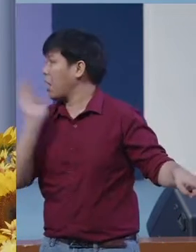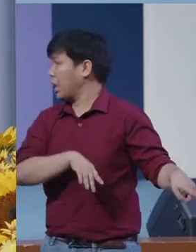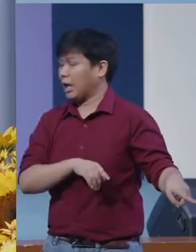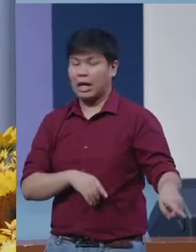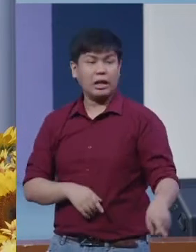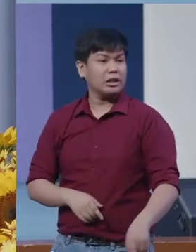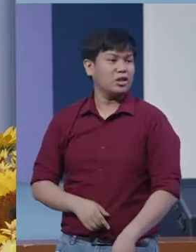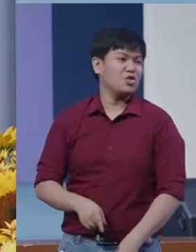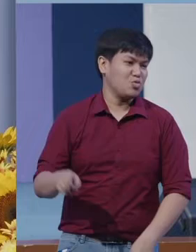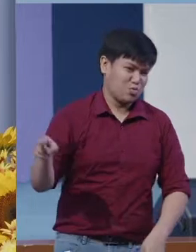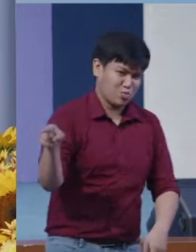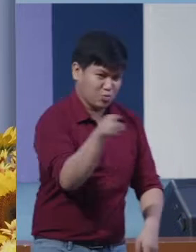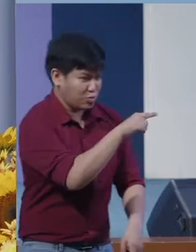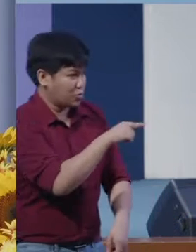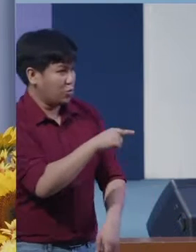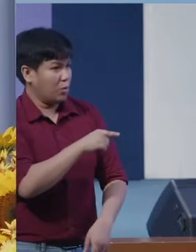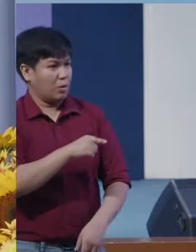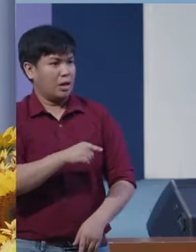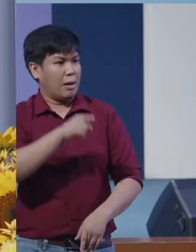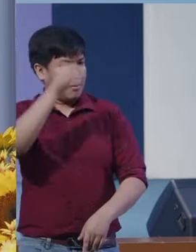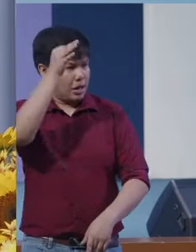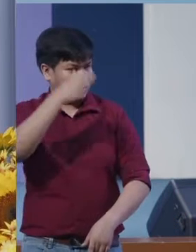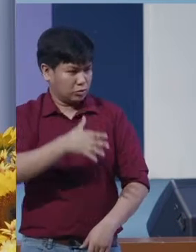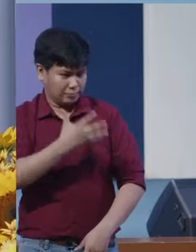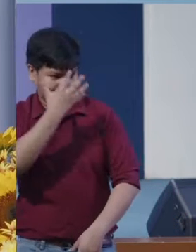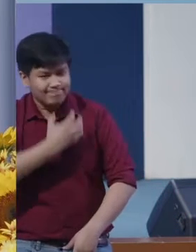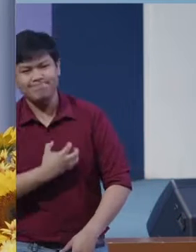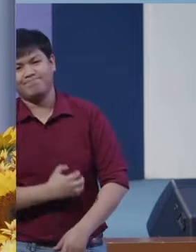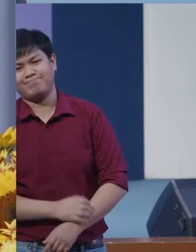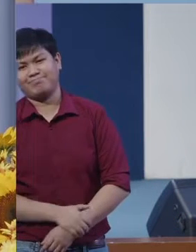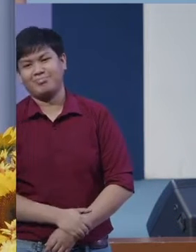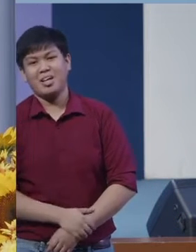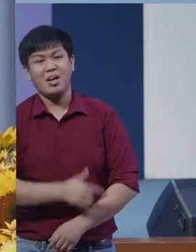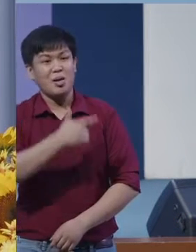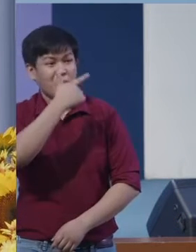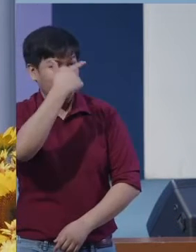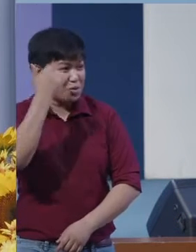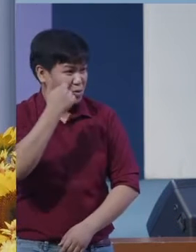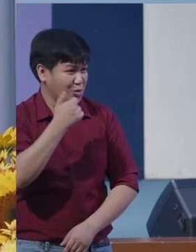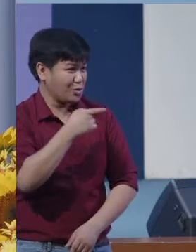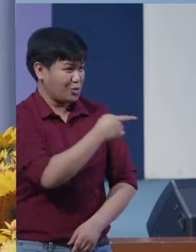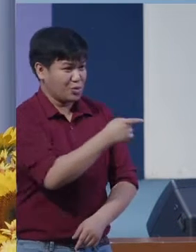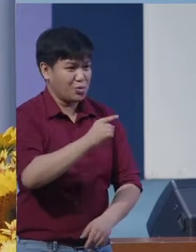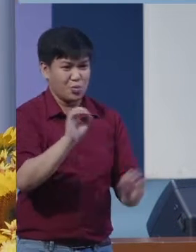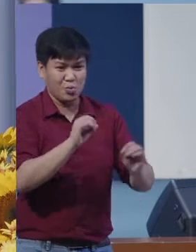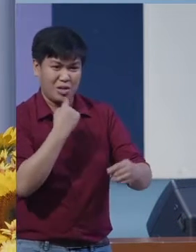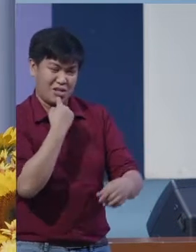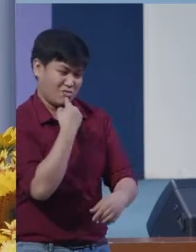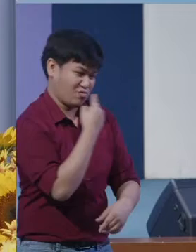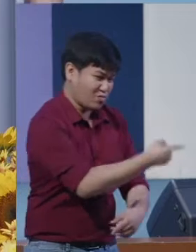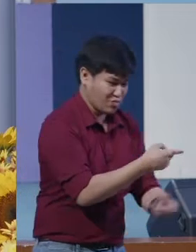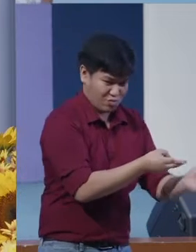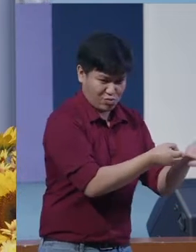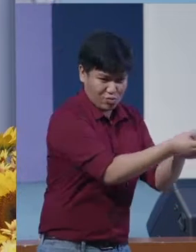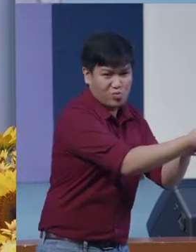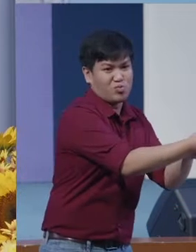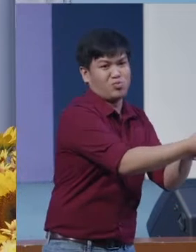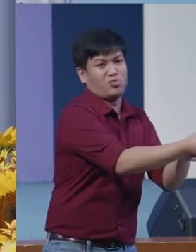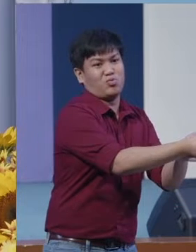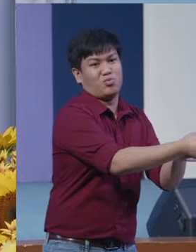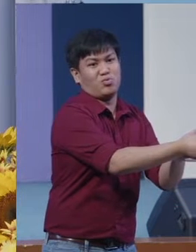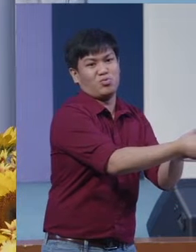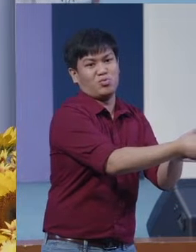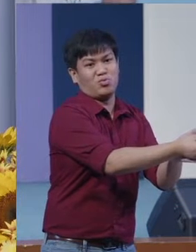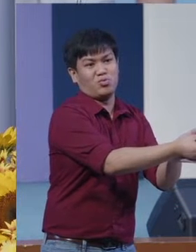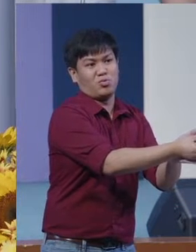kayo ang didisiplinahin ko. Kasi hindi niyo pa sinasabi sa kanila. Kasi hindi niyo pa pinatatawad